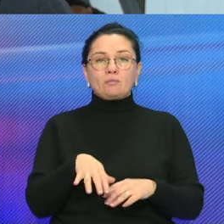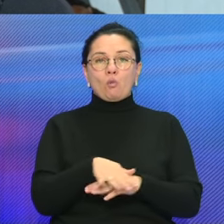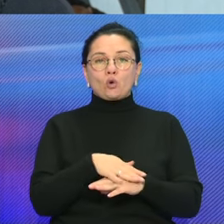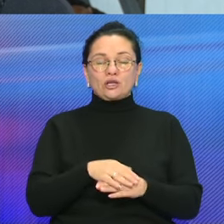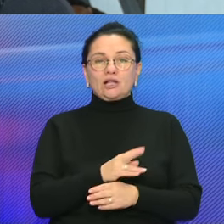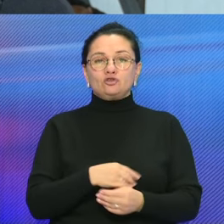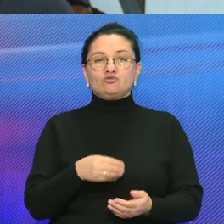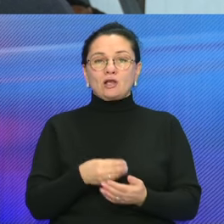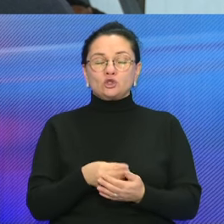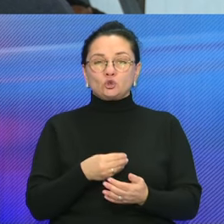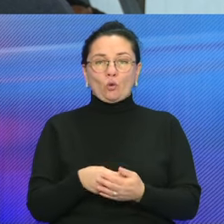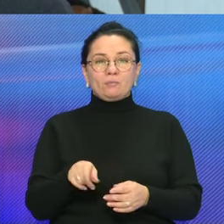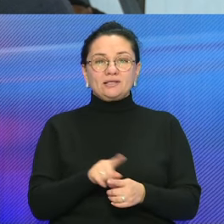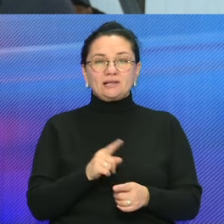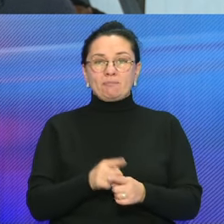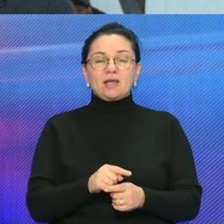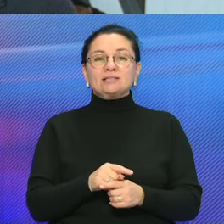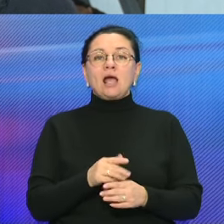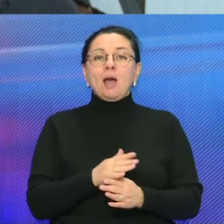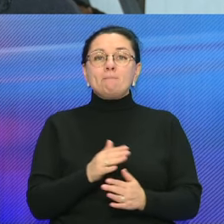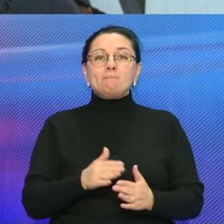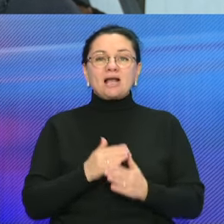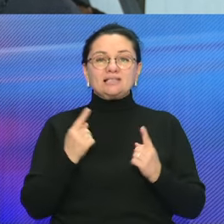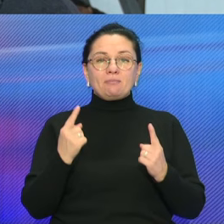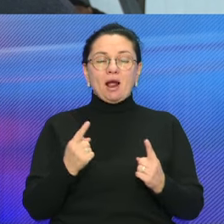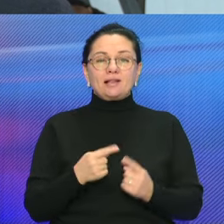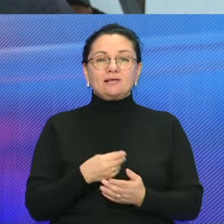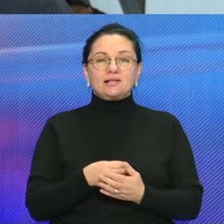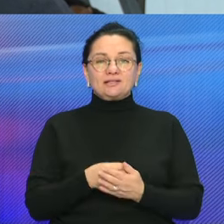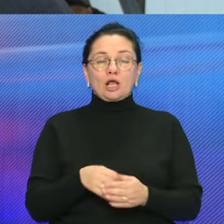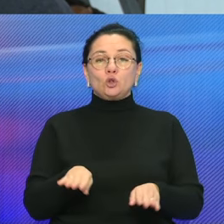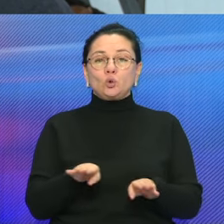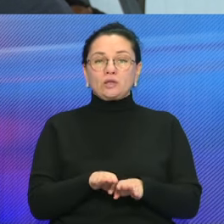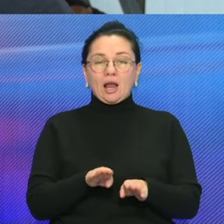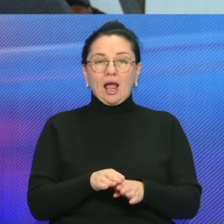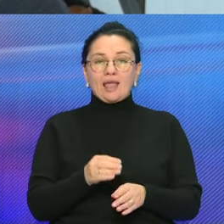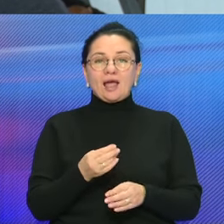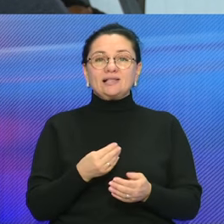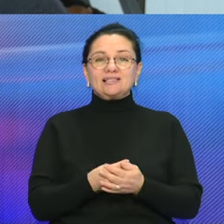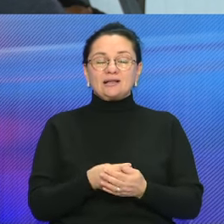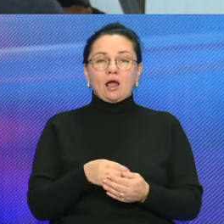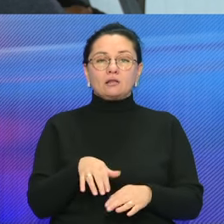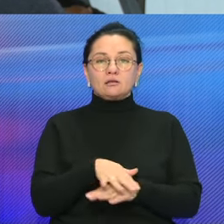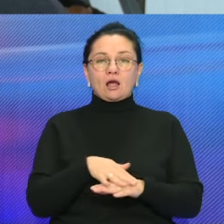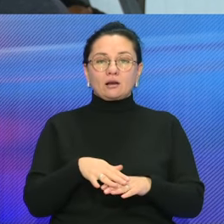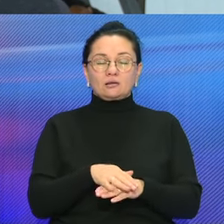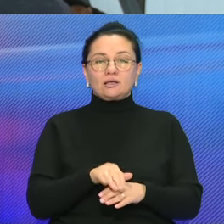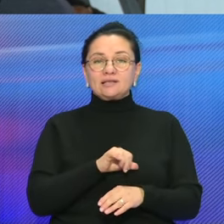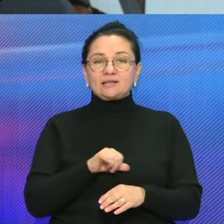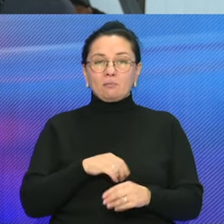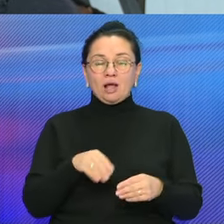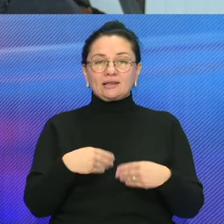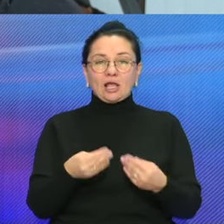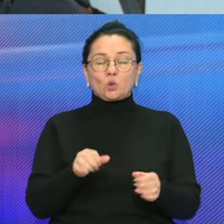без предельных максимальных цен. Но складывающаяся цена на рынке сама дает